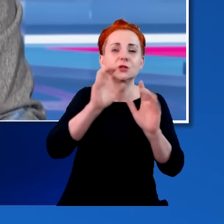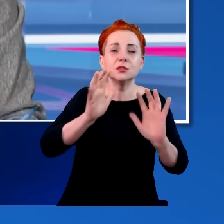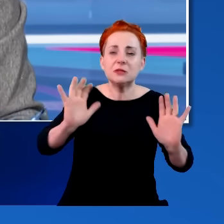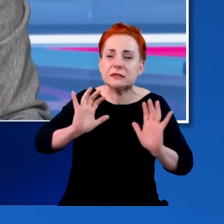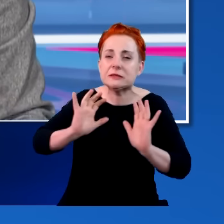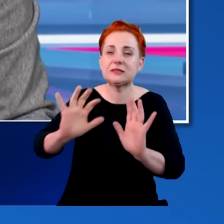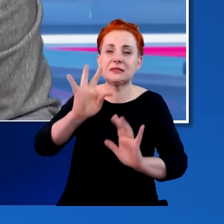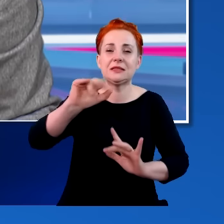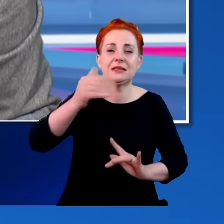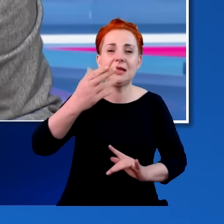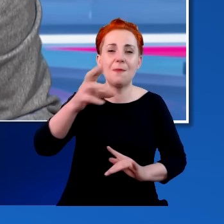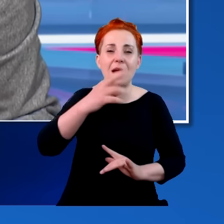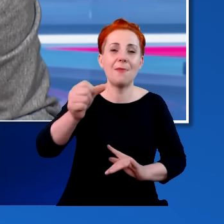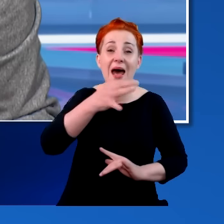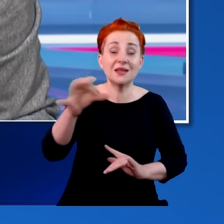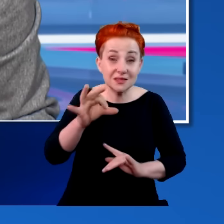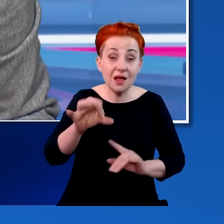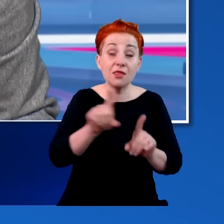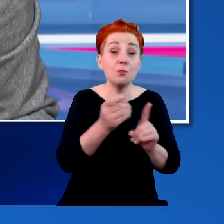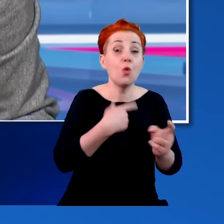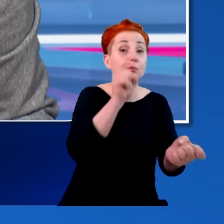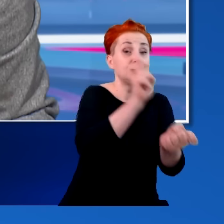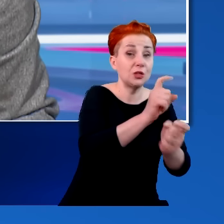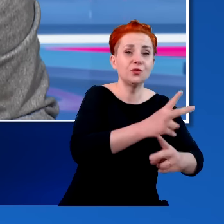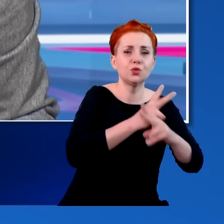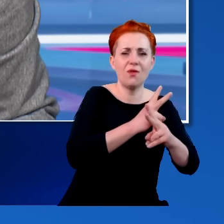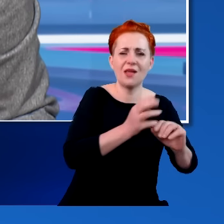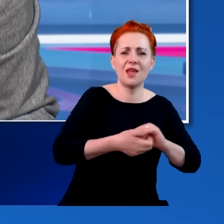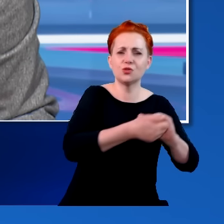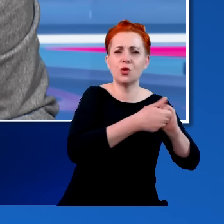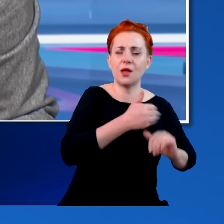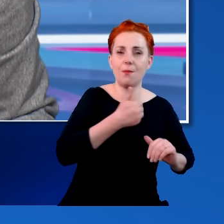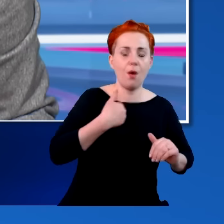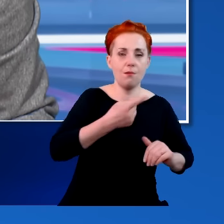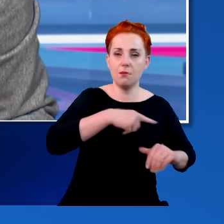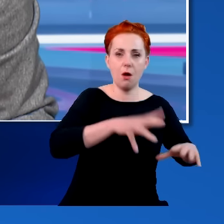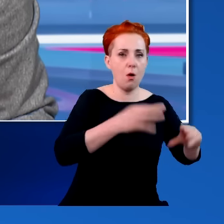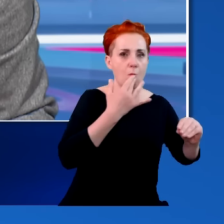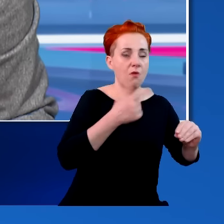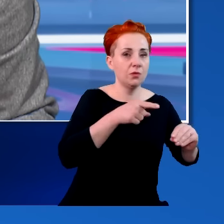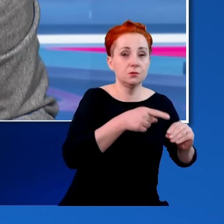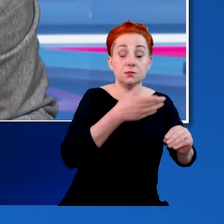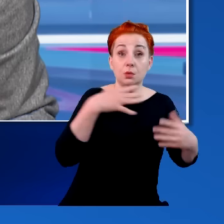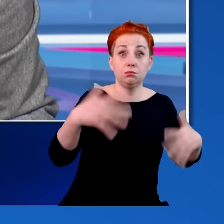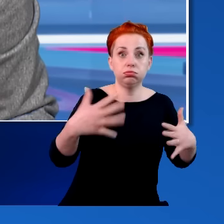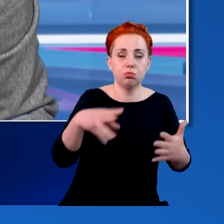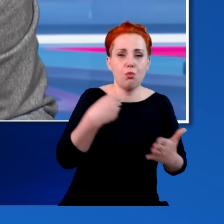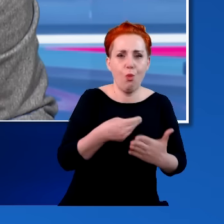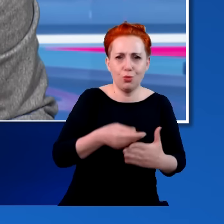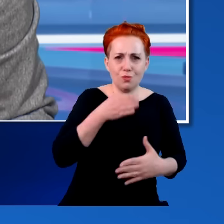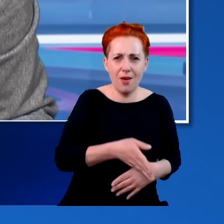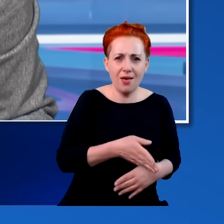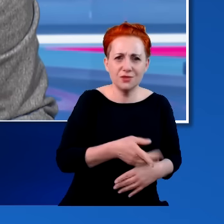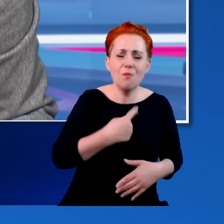dopychany kolanem, przypomnę, przy sprzeciwie suwerennej, wtedy Solidarnej Polski. My od początku mówiliśmy, że to będą gigantyczne koszty. I kiedy my mówiliśmy o tym,